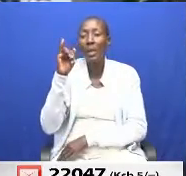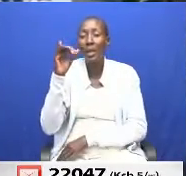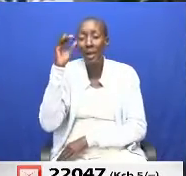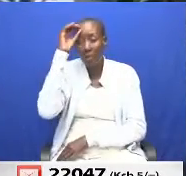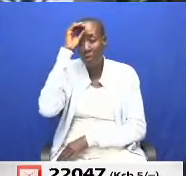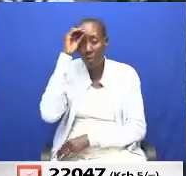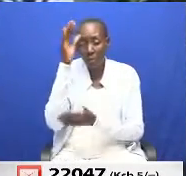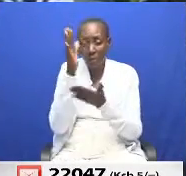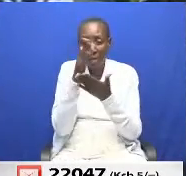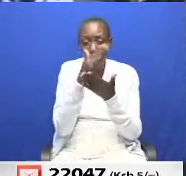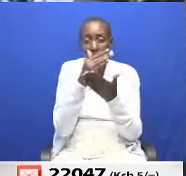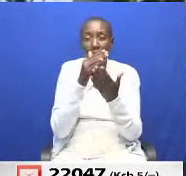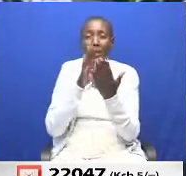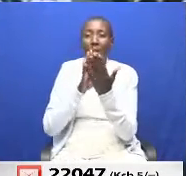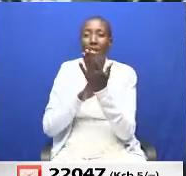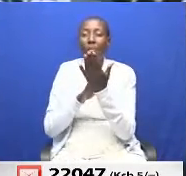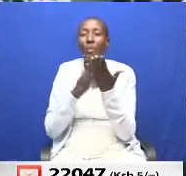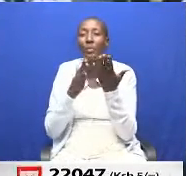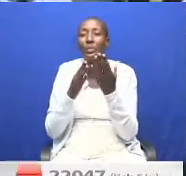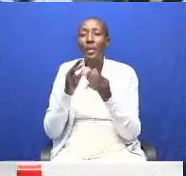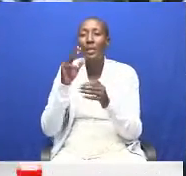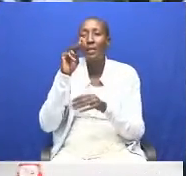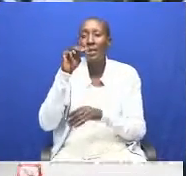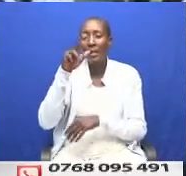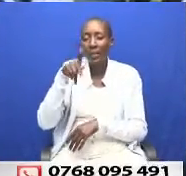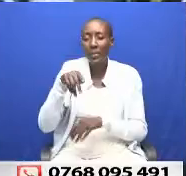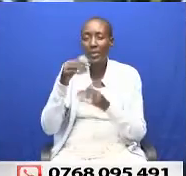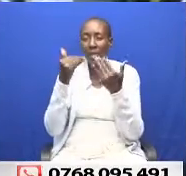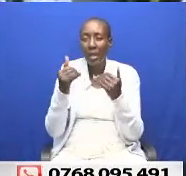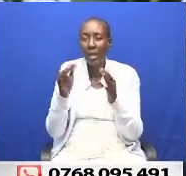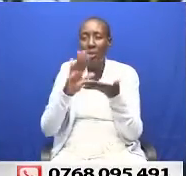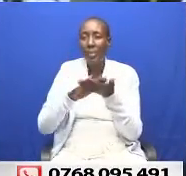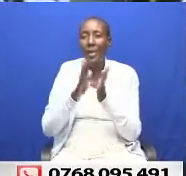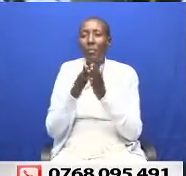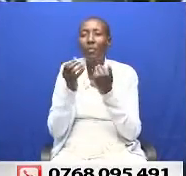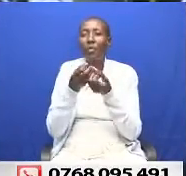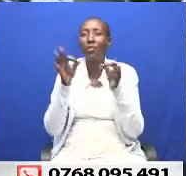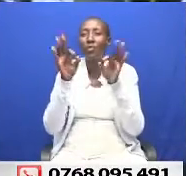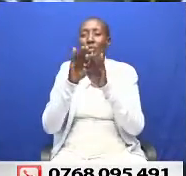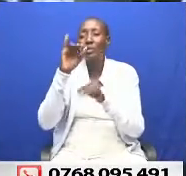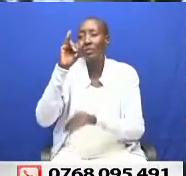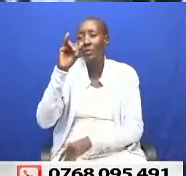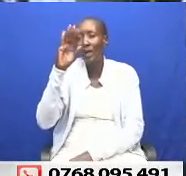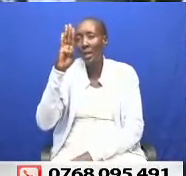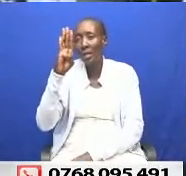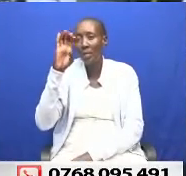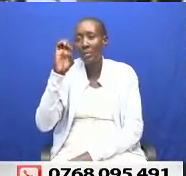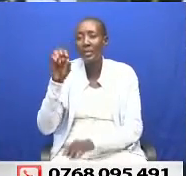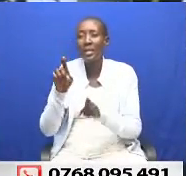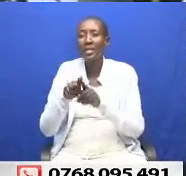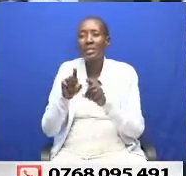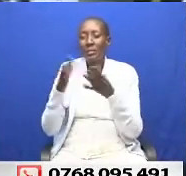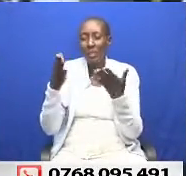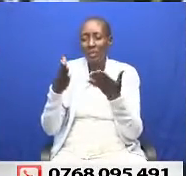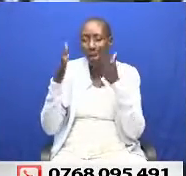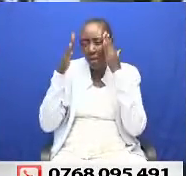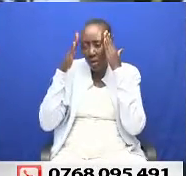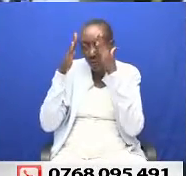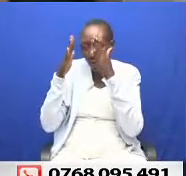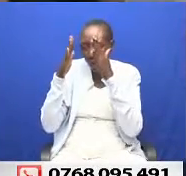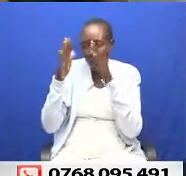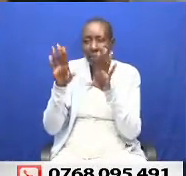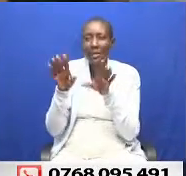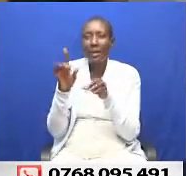yaliyokusanywa yalipendekeza kuwa kundi la wabunge sasa watakuwa maafisa katika tume ya uchaguzi nchini na hawatakuwa wanaegemea upande